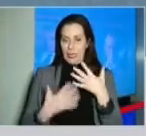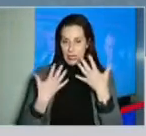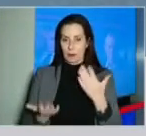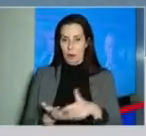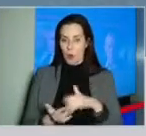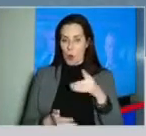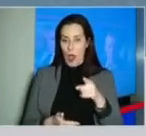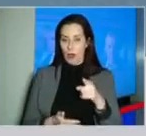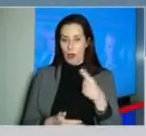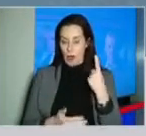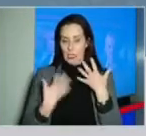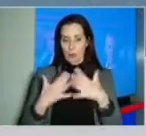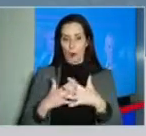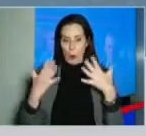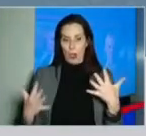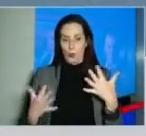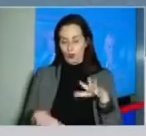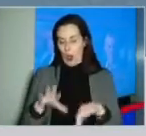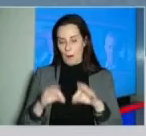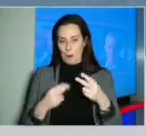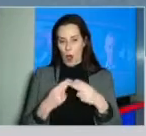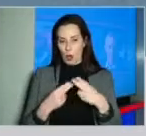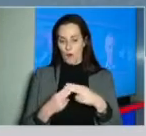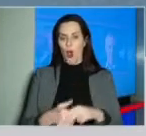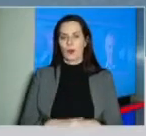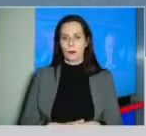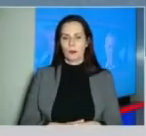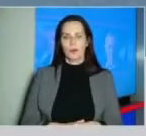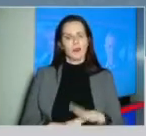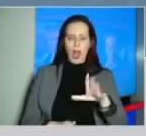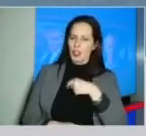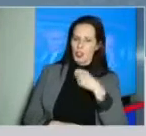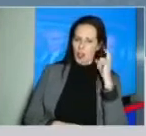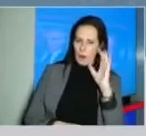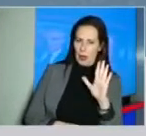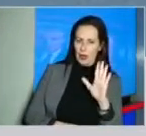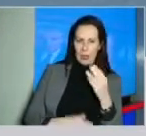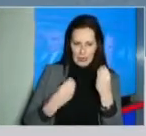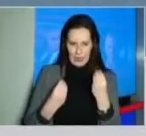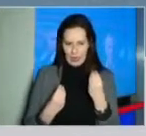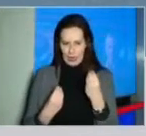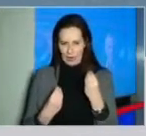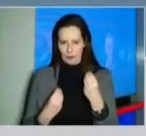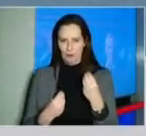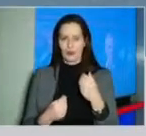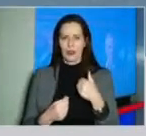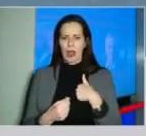הוא יכול להיות אחת הדרמות של הבחירות האלה, יניר. אני שומע יותר ויותר אז קולות. אז בוא רגע, כן,